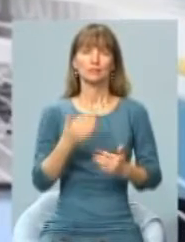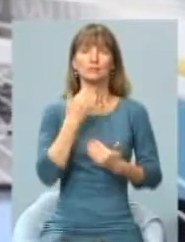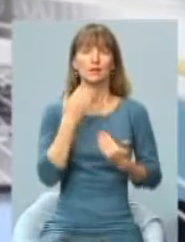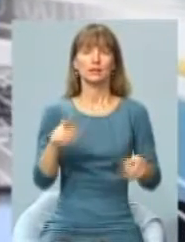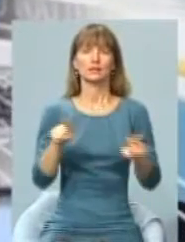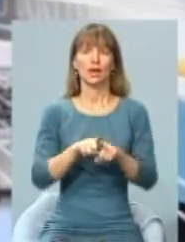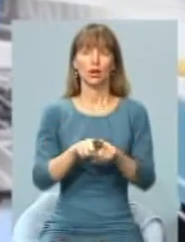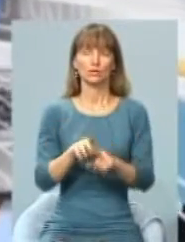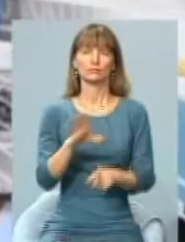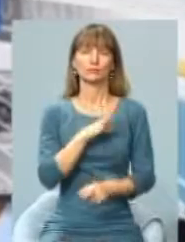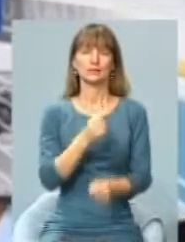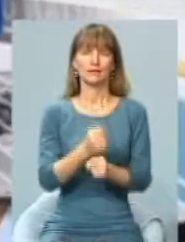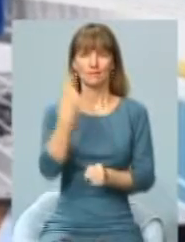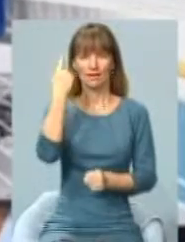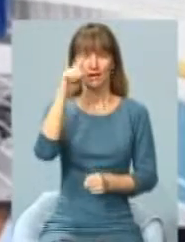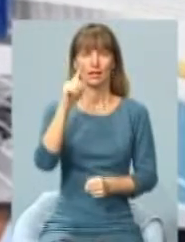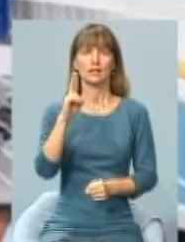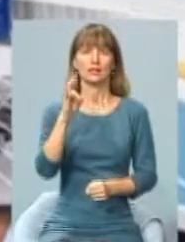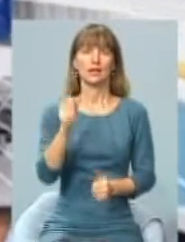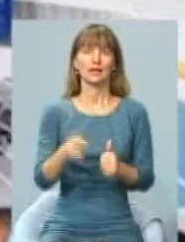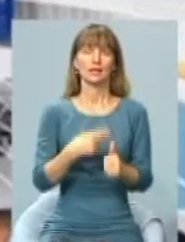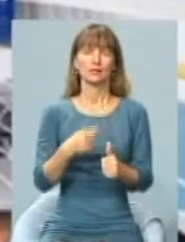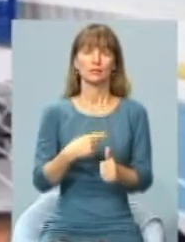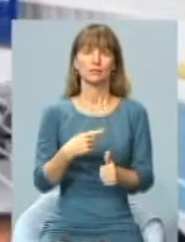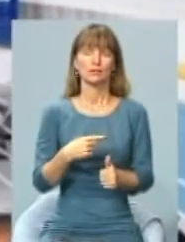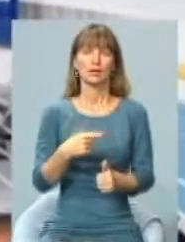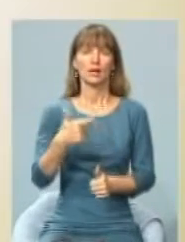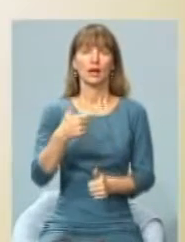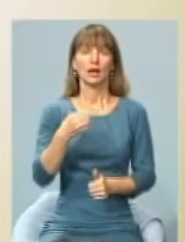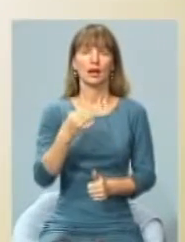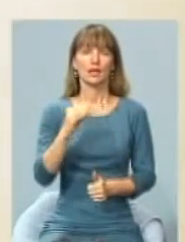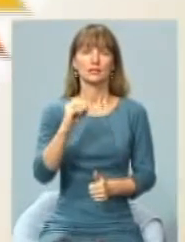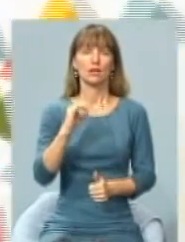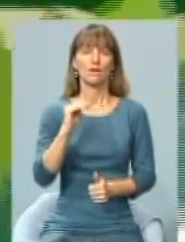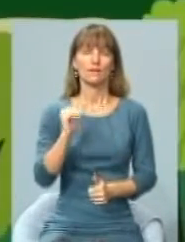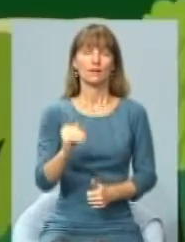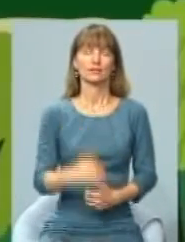речі, також був створений винахідником на ім'я Вінтер Грей Сьорф.